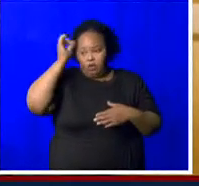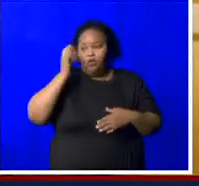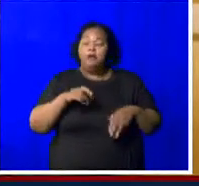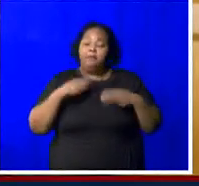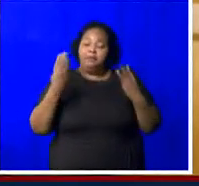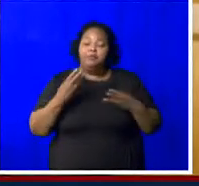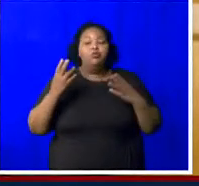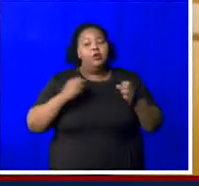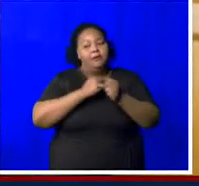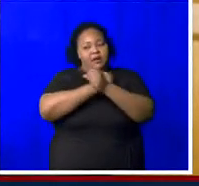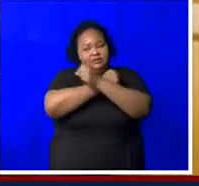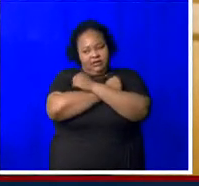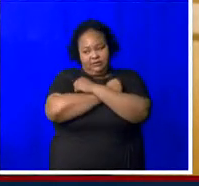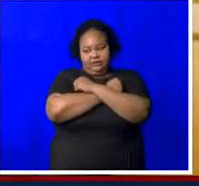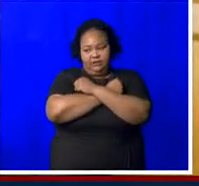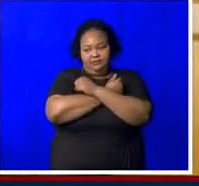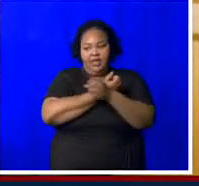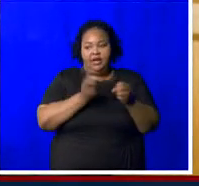sifisela